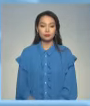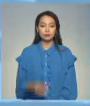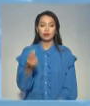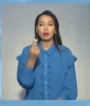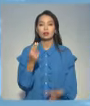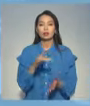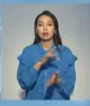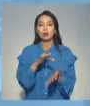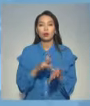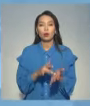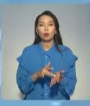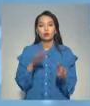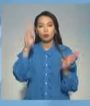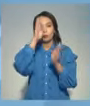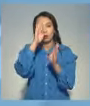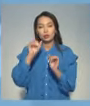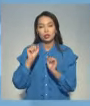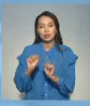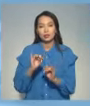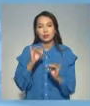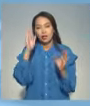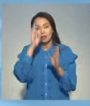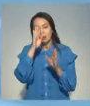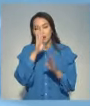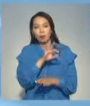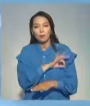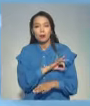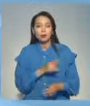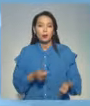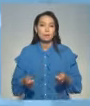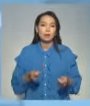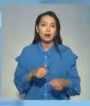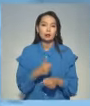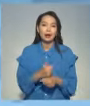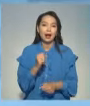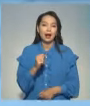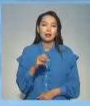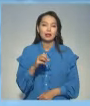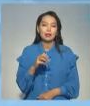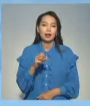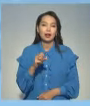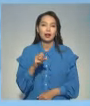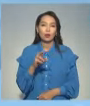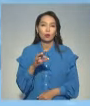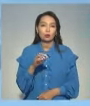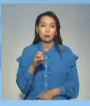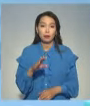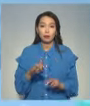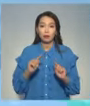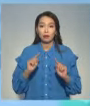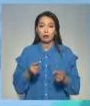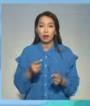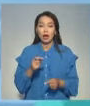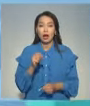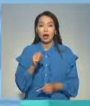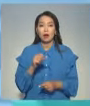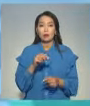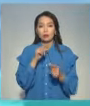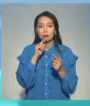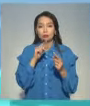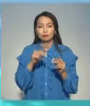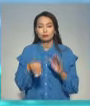Астана қаласы қоршаған ортаны қорғау және табиғатты пайдалану басқармасының басшысы Әлия Қожабаева ұсталды. Антикор оған қатысты қылмыстық іс